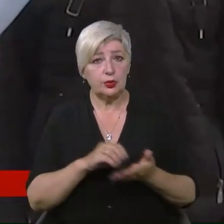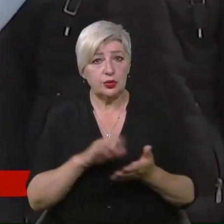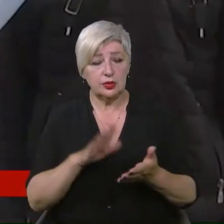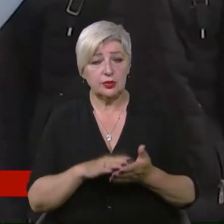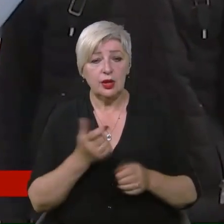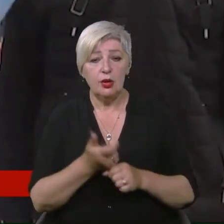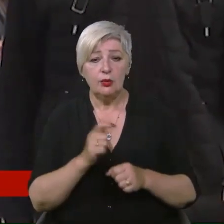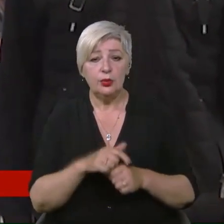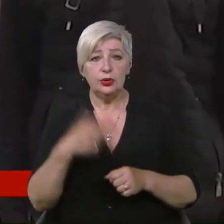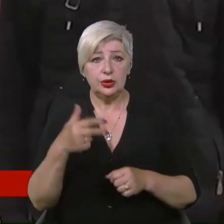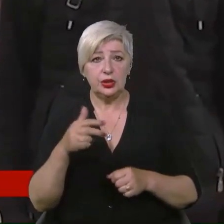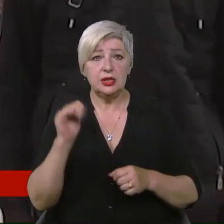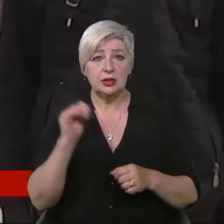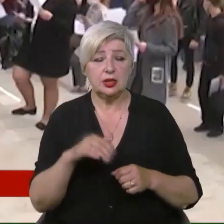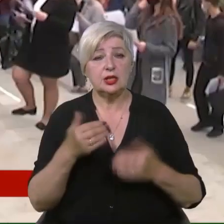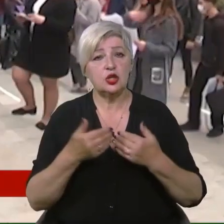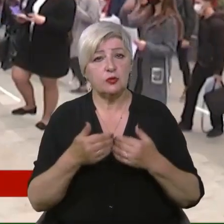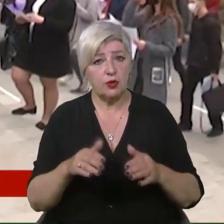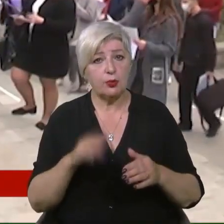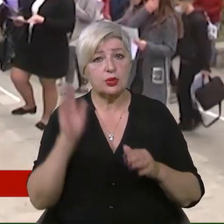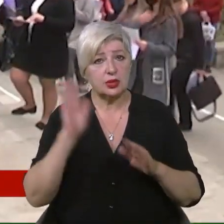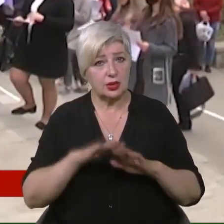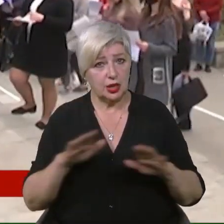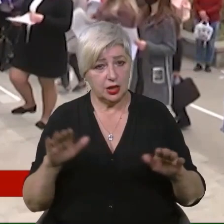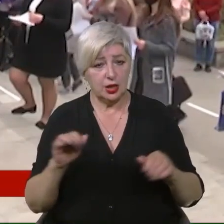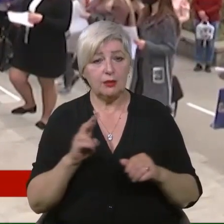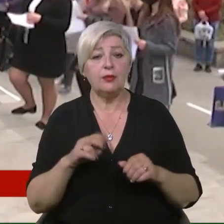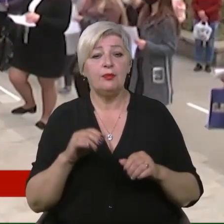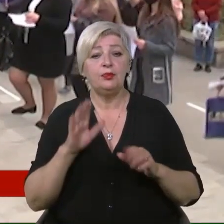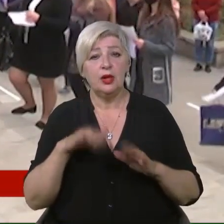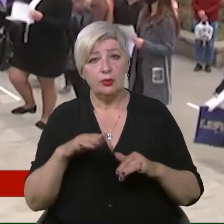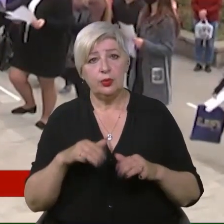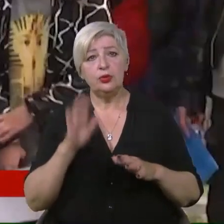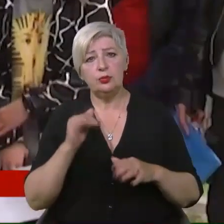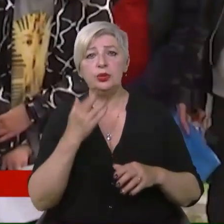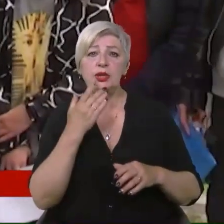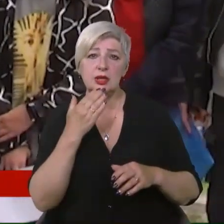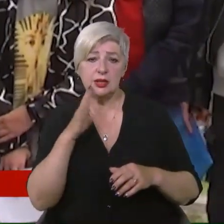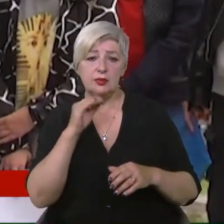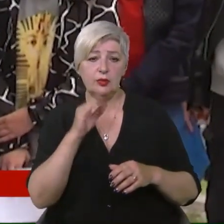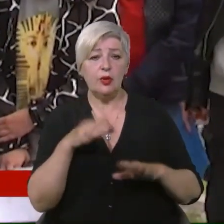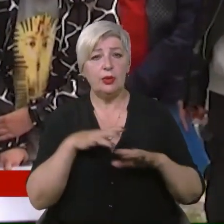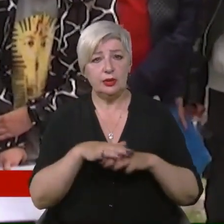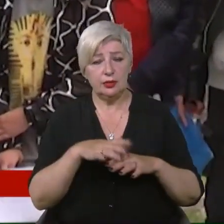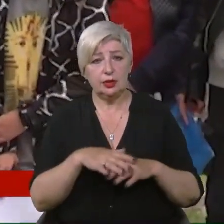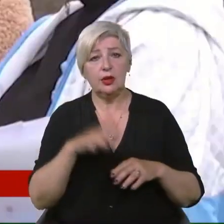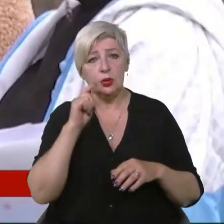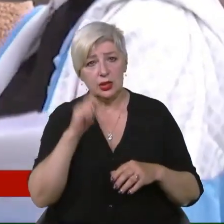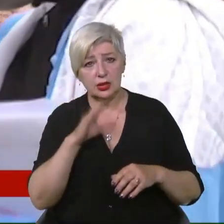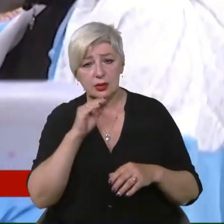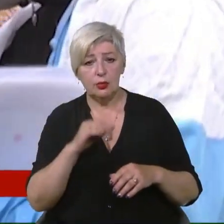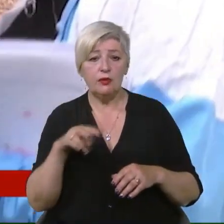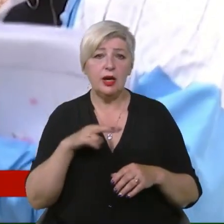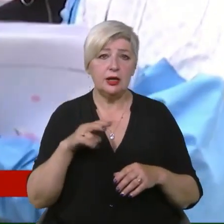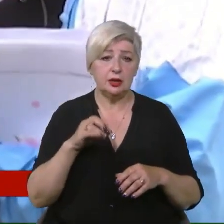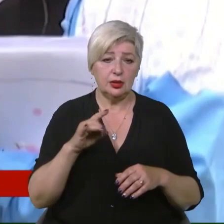понад 30 тисяч випускників. Далі за розкладом вони писатимуть іспити з іноземних мов, математики, української мови та літератури. А сама основна